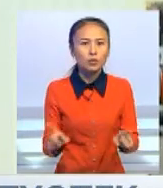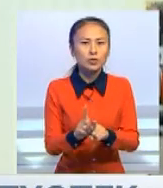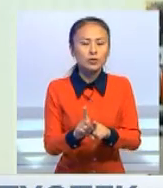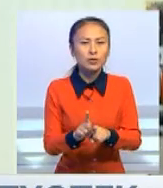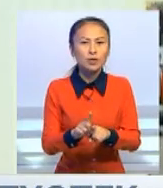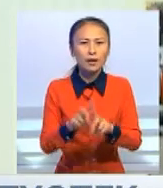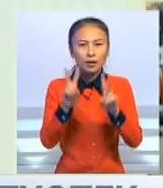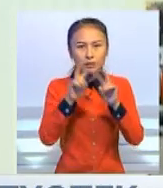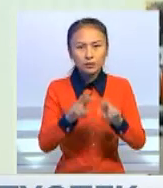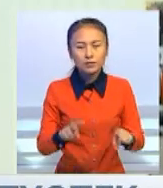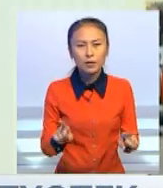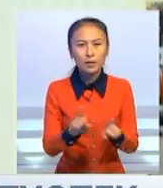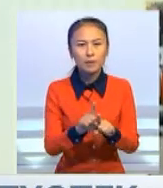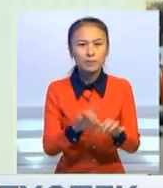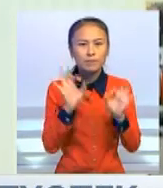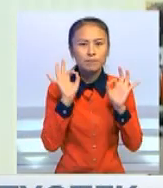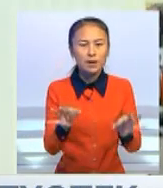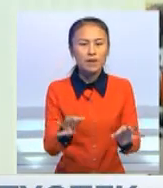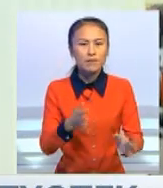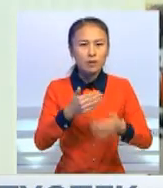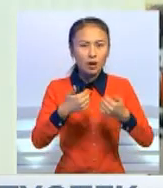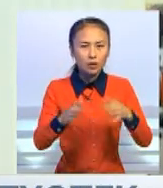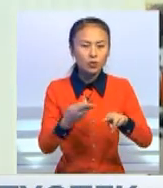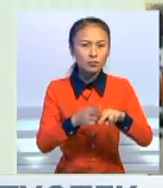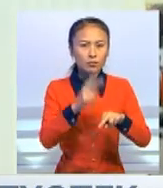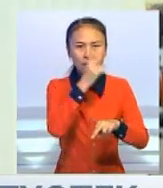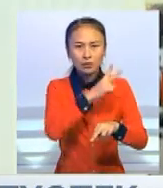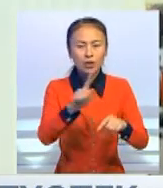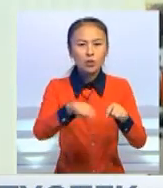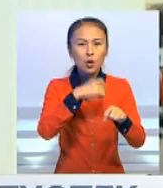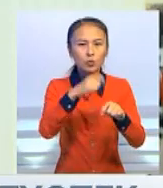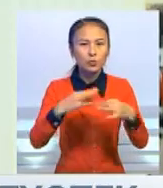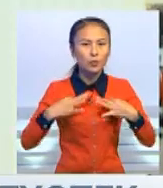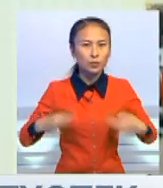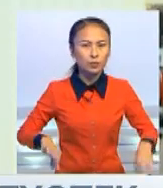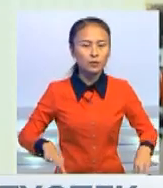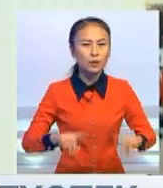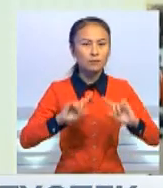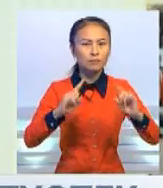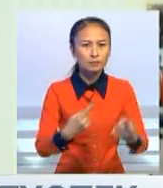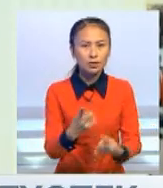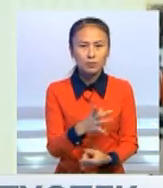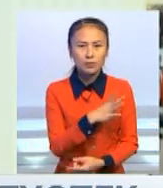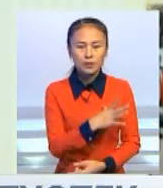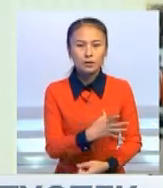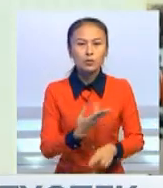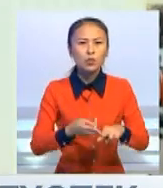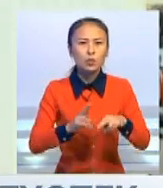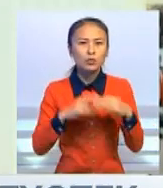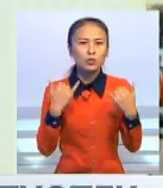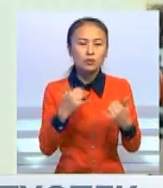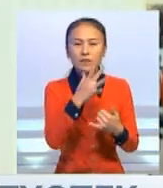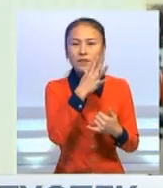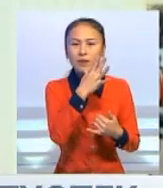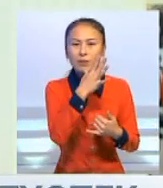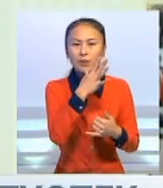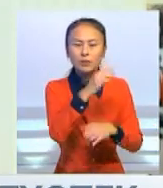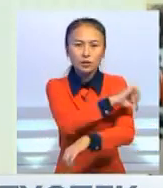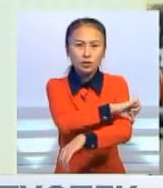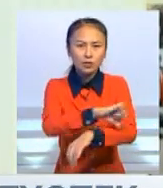сайып келгенде қылмыстарды дер кезінде ашуға, құқық бұзушылықтың алдын алуға оң ықпал етіп отырғаны рас. Сондықтан бұл бағыттағы